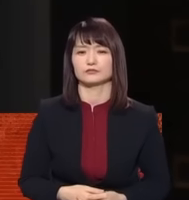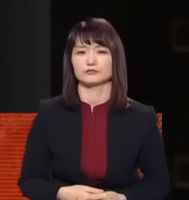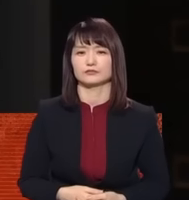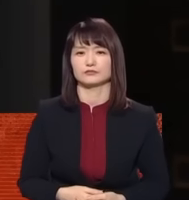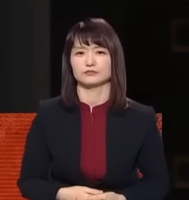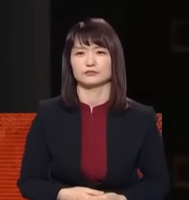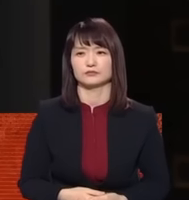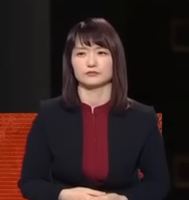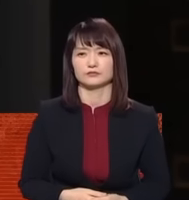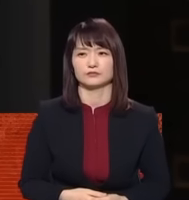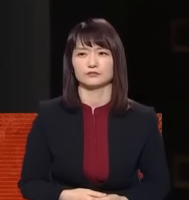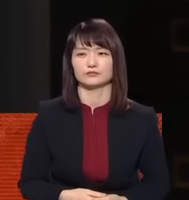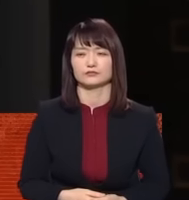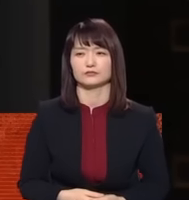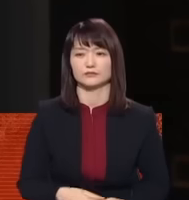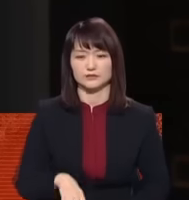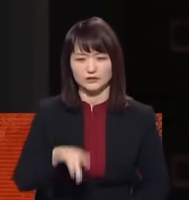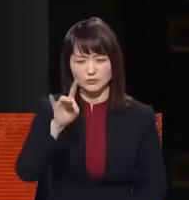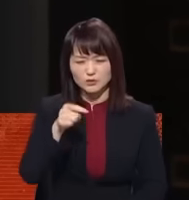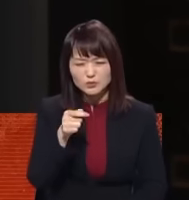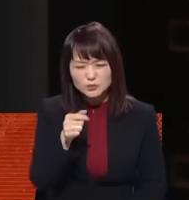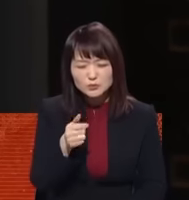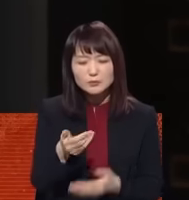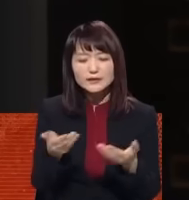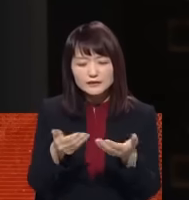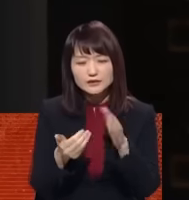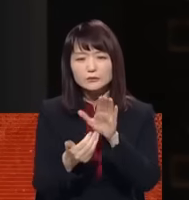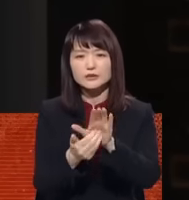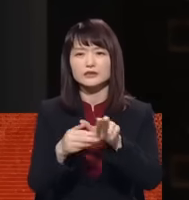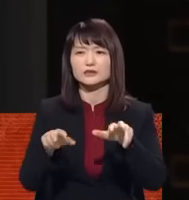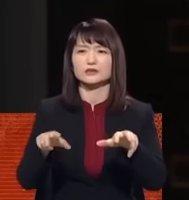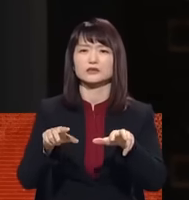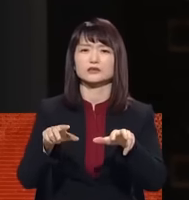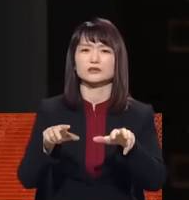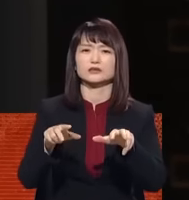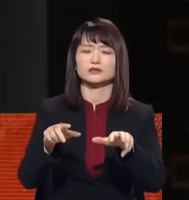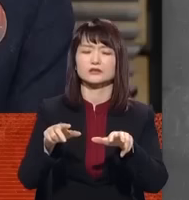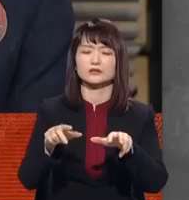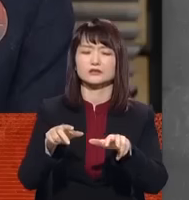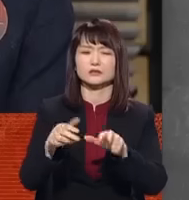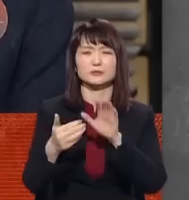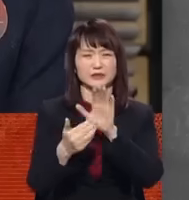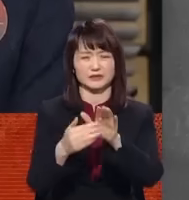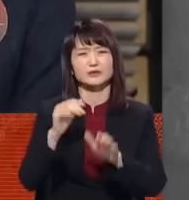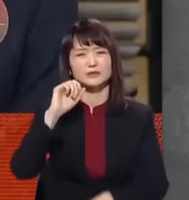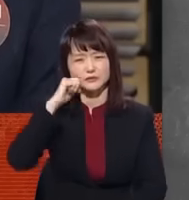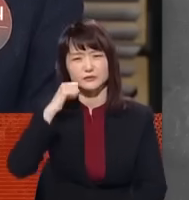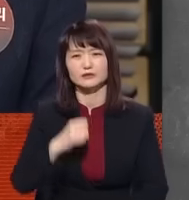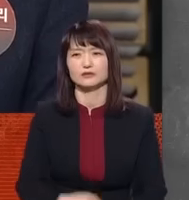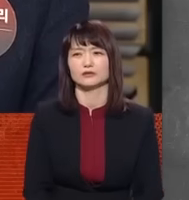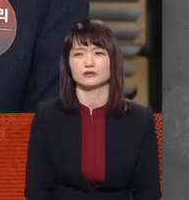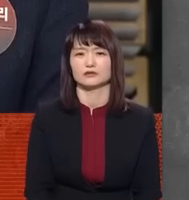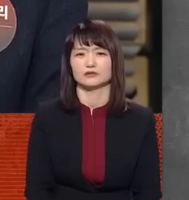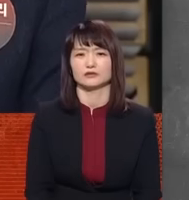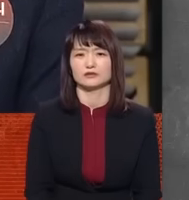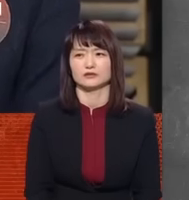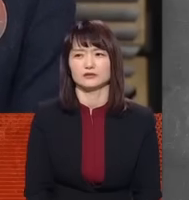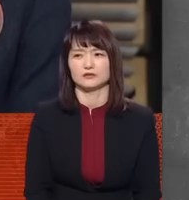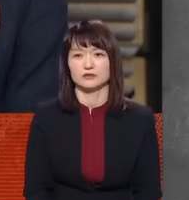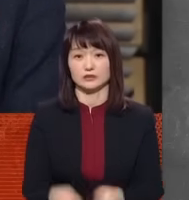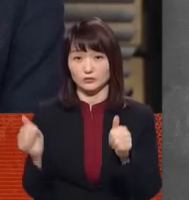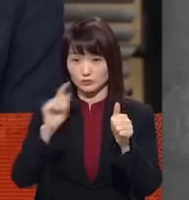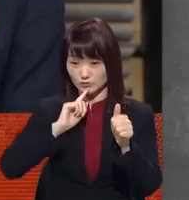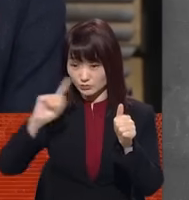처음에 정말 호미로 막을 수 있는 거 가래로도 지금 막지 못하는 상황이 된 거잖아요. 그러니까 이제 소송을 붙게